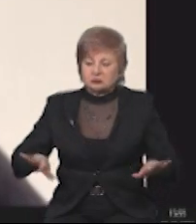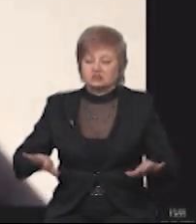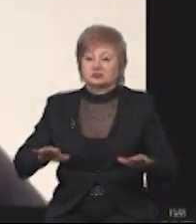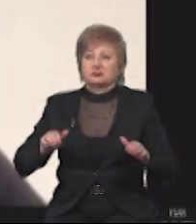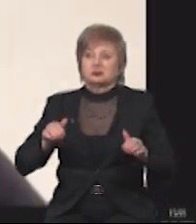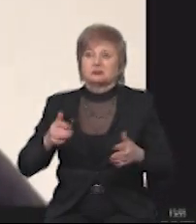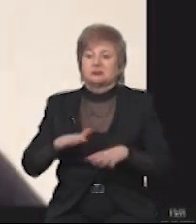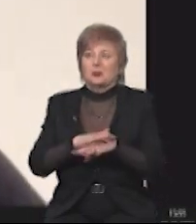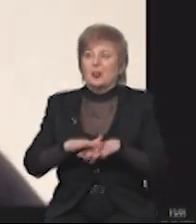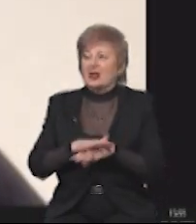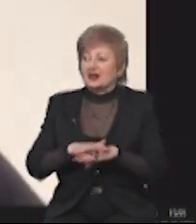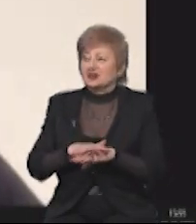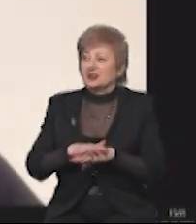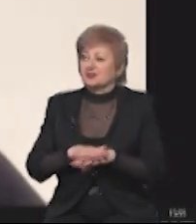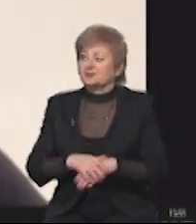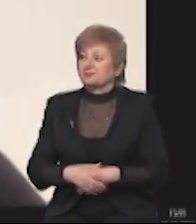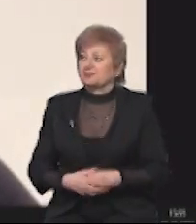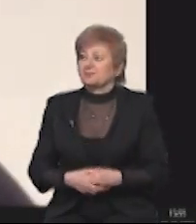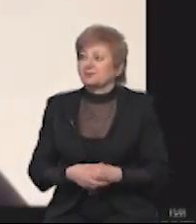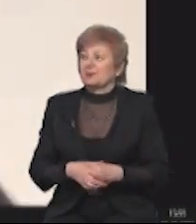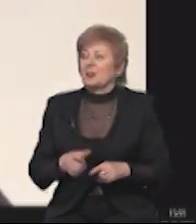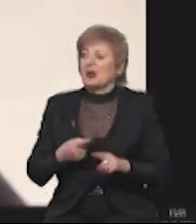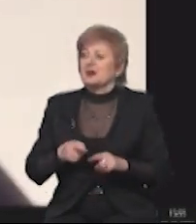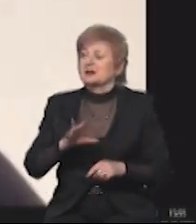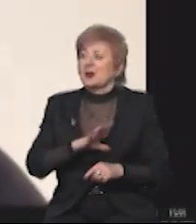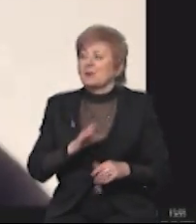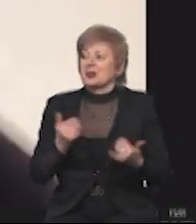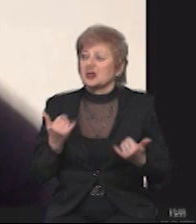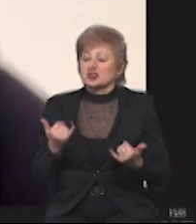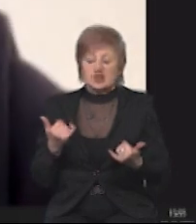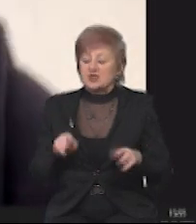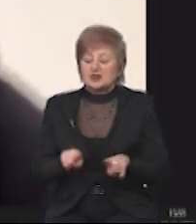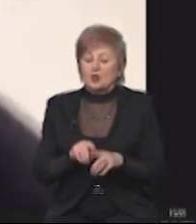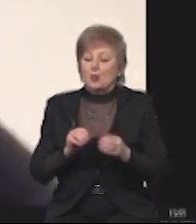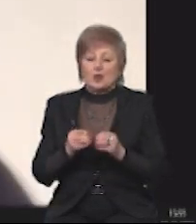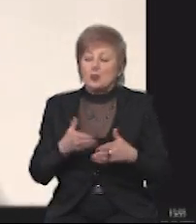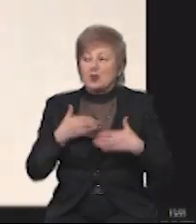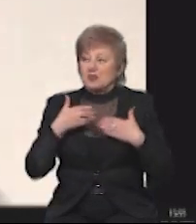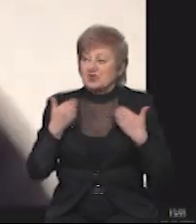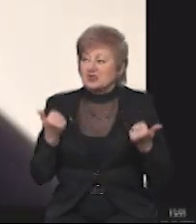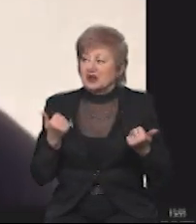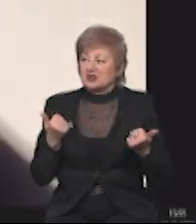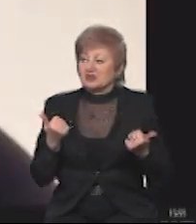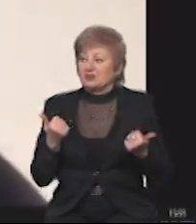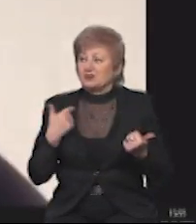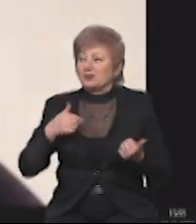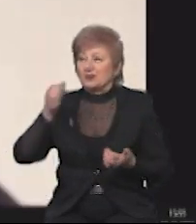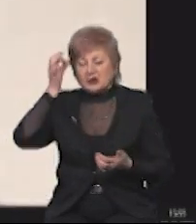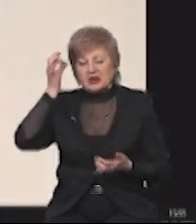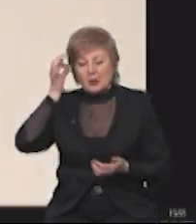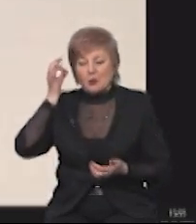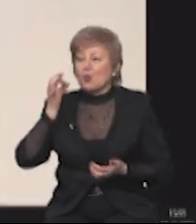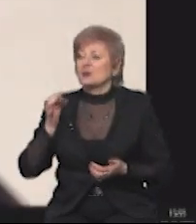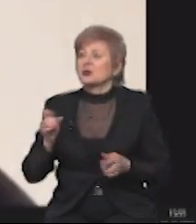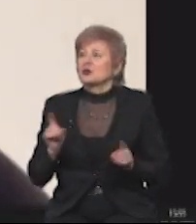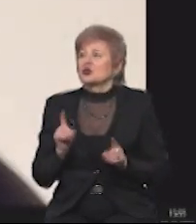на выезде из нашего района. Это было, сейчас такой проблемы нет, все реально поняли, что и перегибать с этим нельзя,